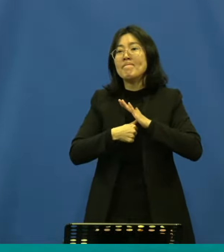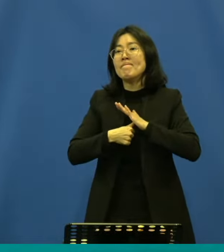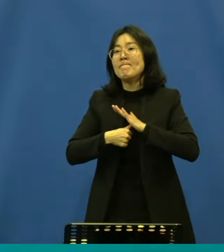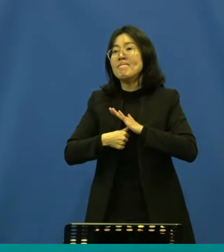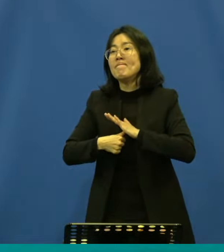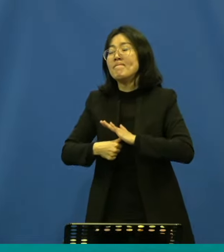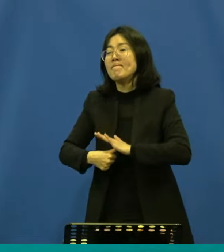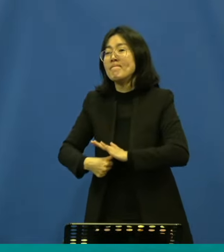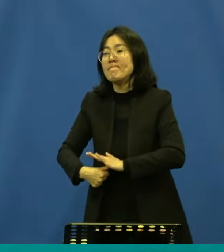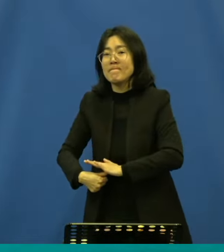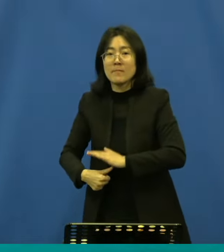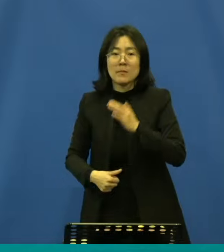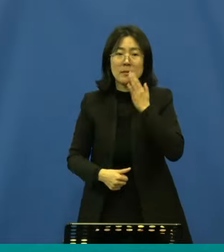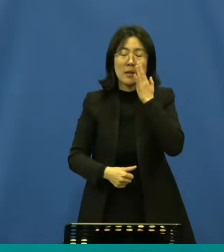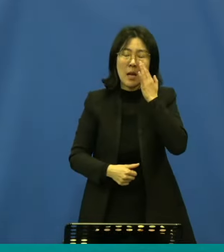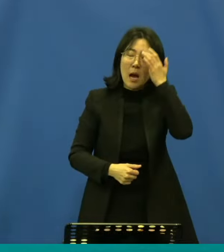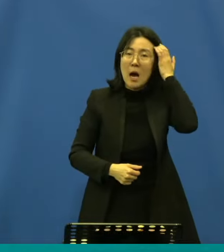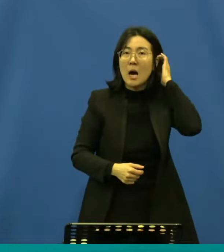회피하려고 하고 생각 안 하려고 그러고.